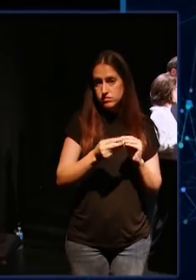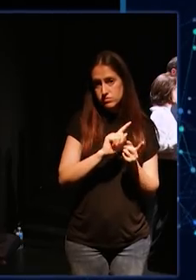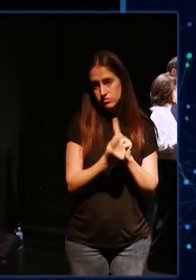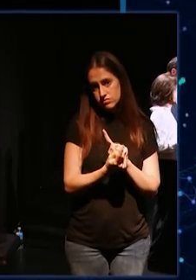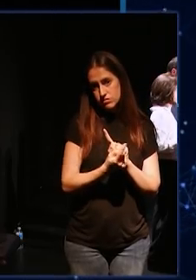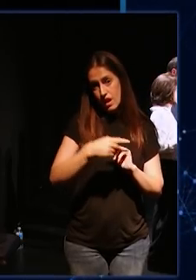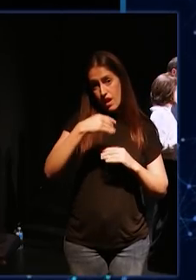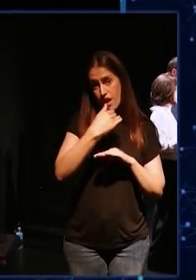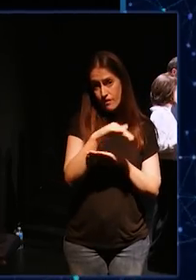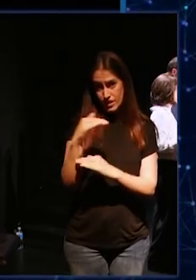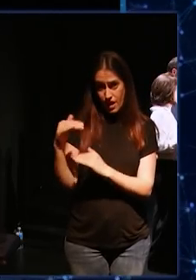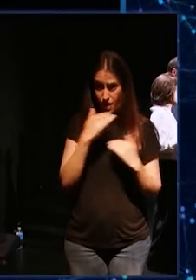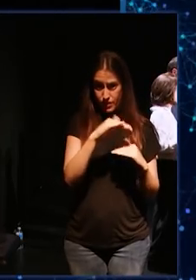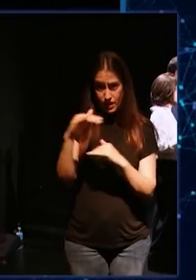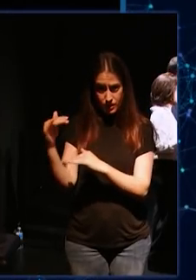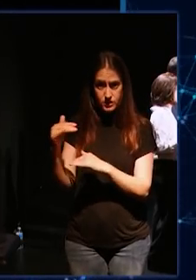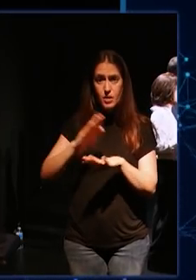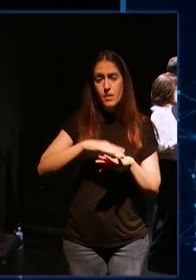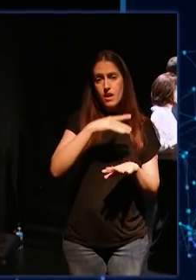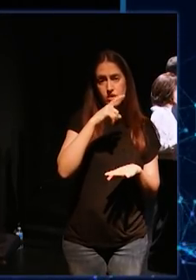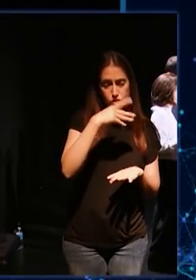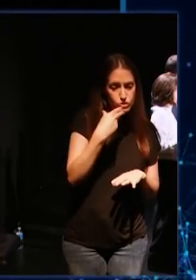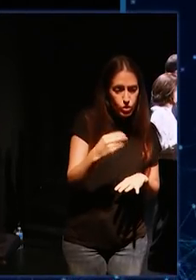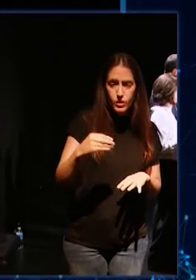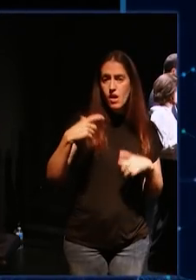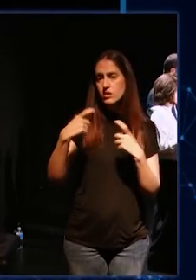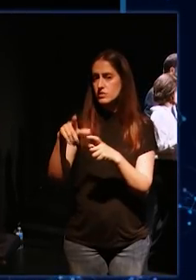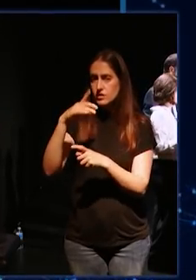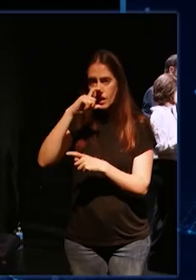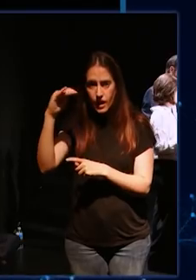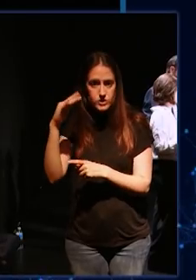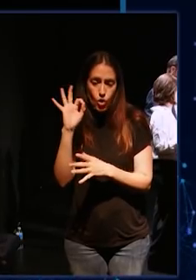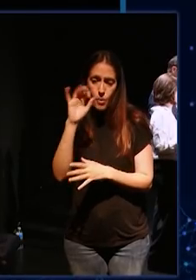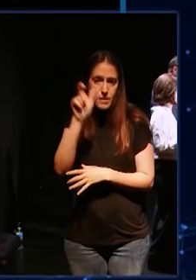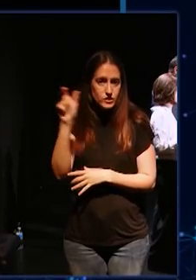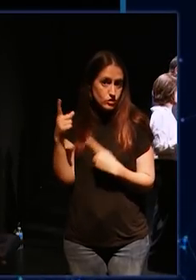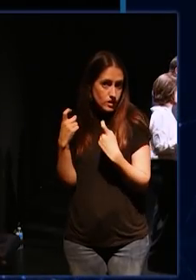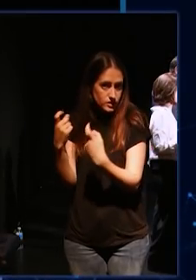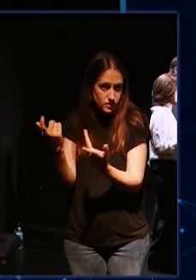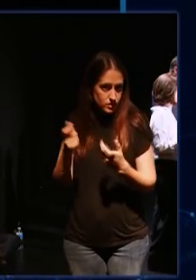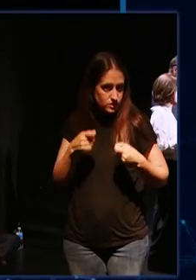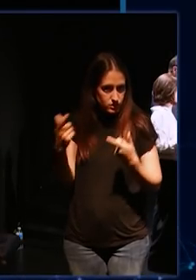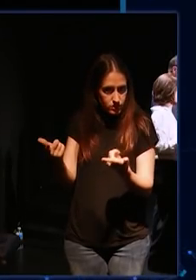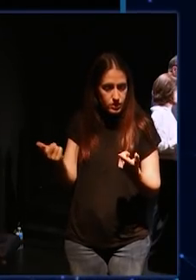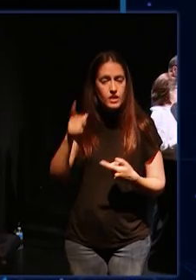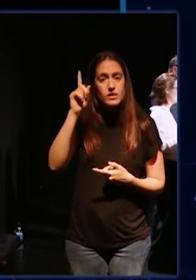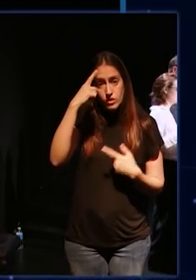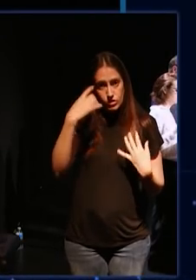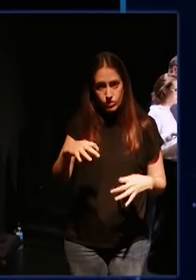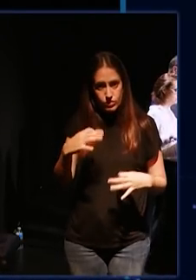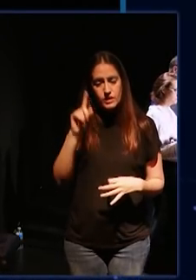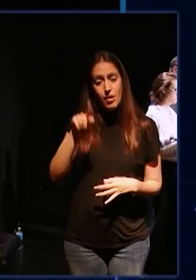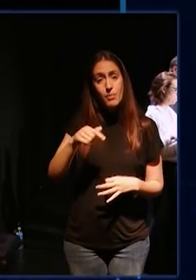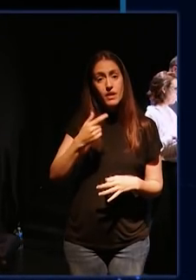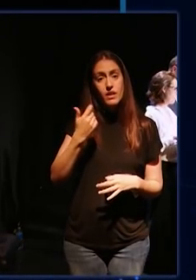habitatge assequible per joves, grans o qualsevol persona que ho necessiti, no? Per descomptat, també, una vegada